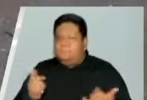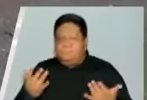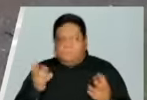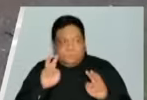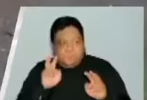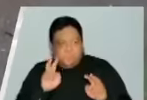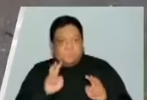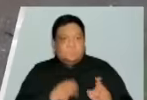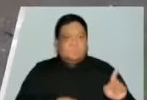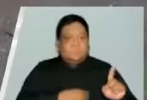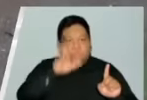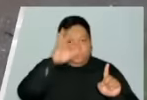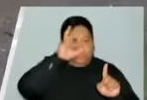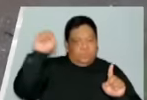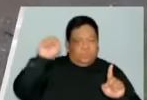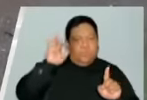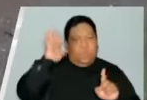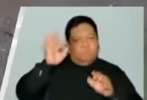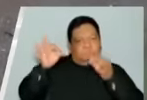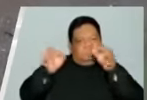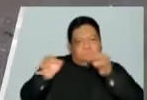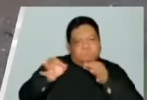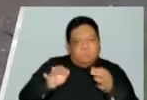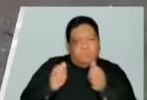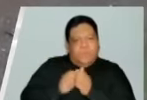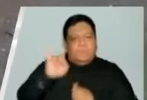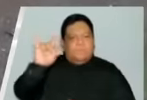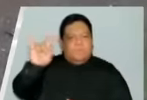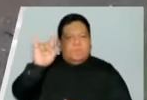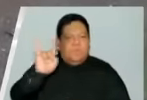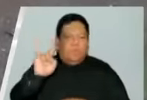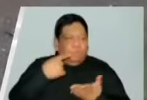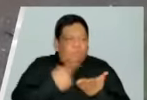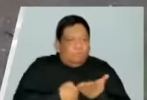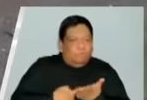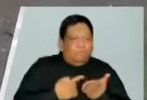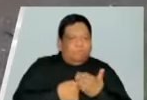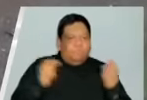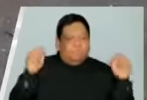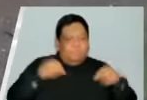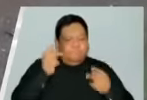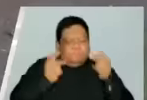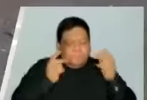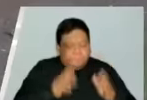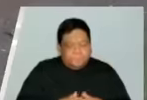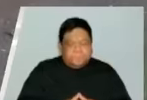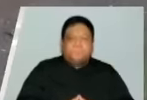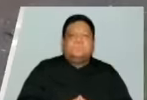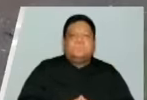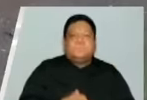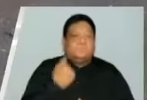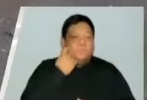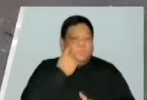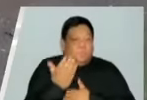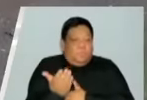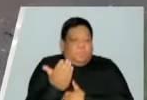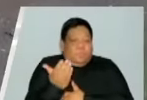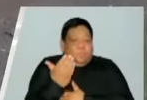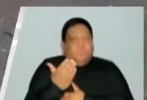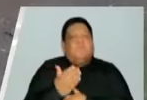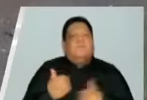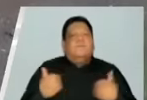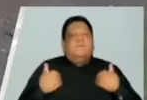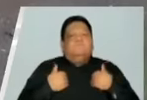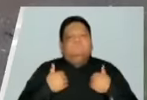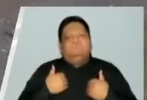niya yung iba pa nilang napag-usapan sa kanyang pagbisita dito sa Berlin. Kaninang umaga ay nakapagsingit pa ng isang aktibidad ng Pangulo kung saan bumisita siya